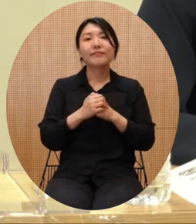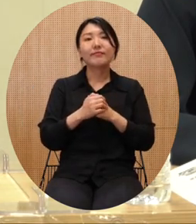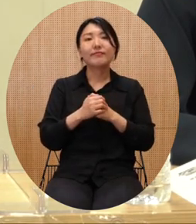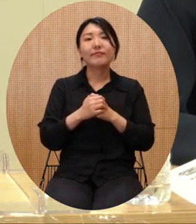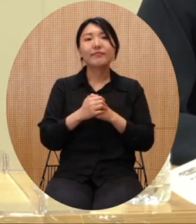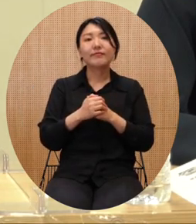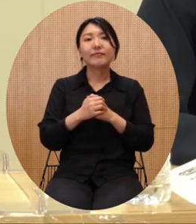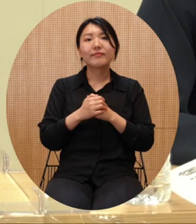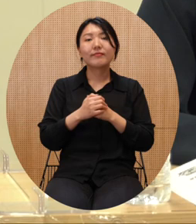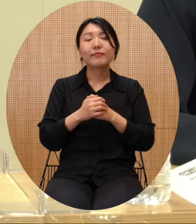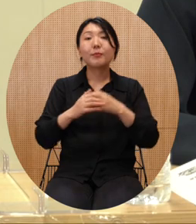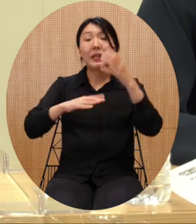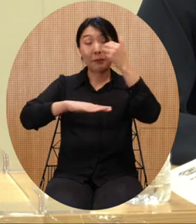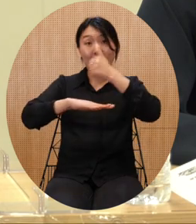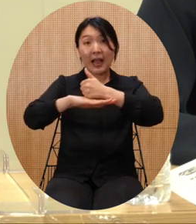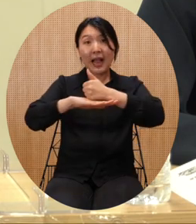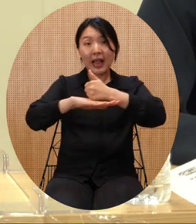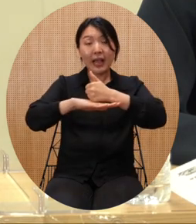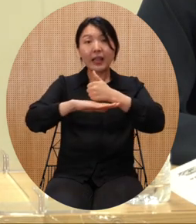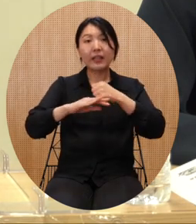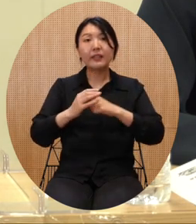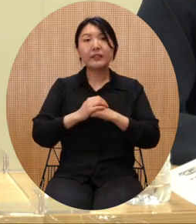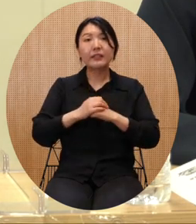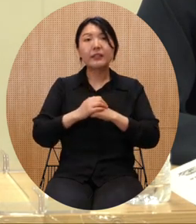그 마지막으로